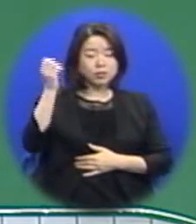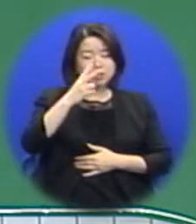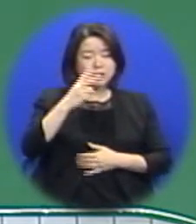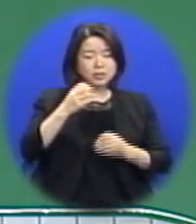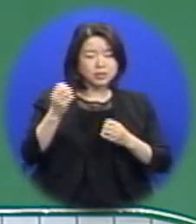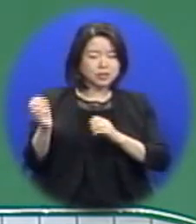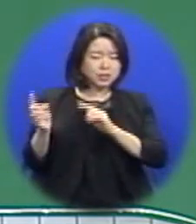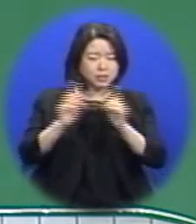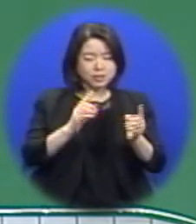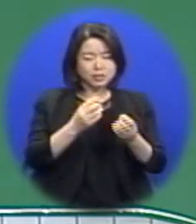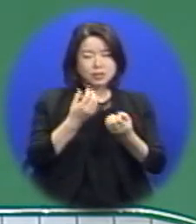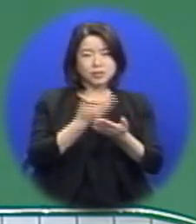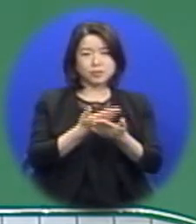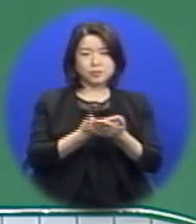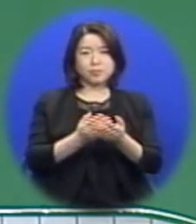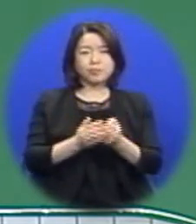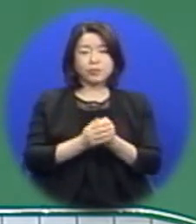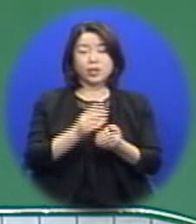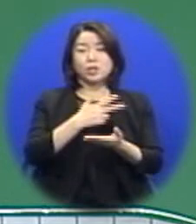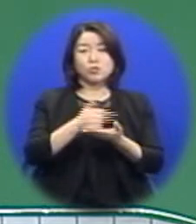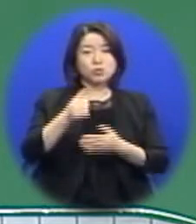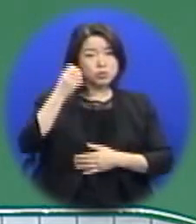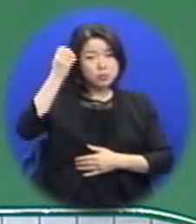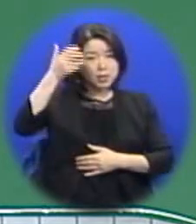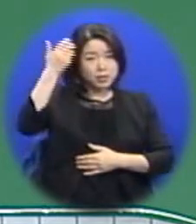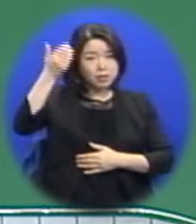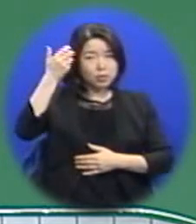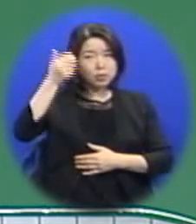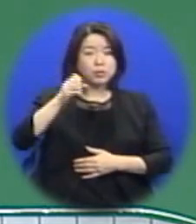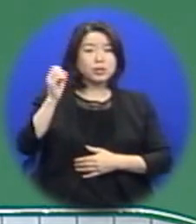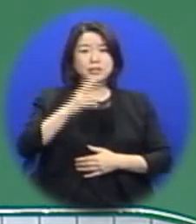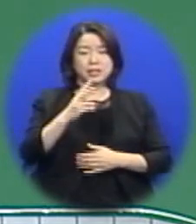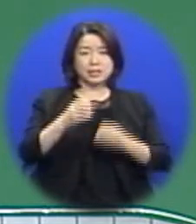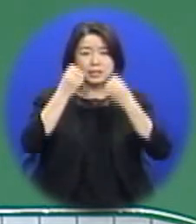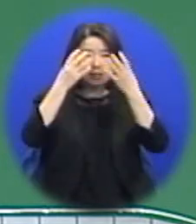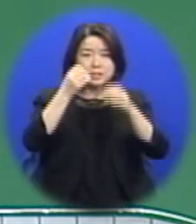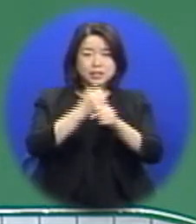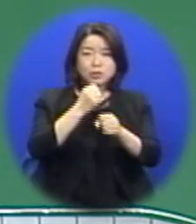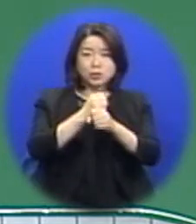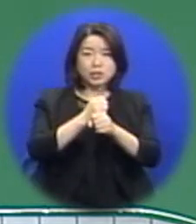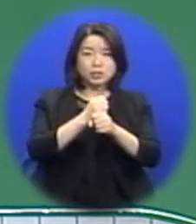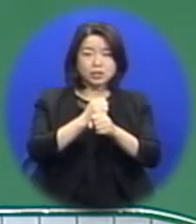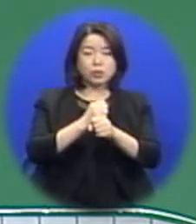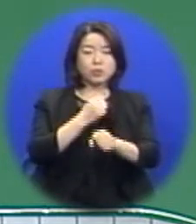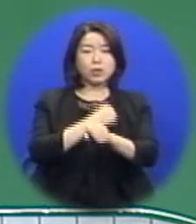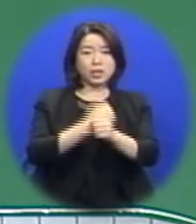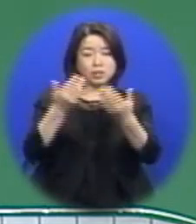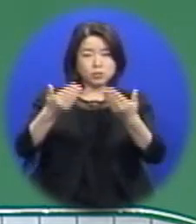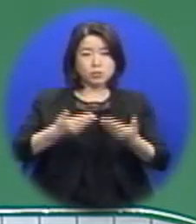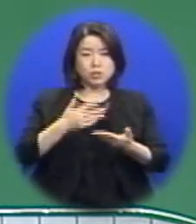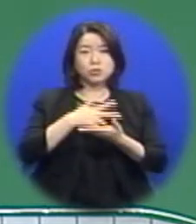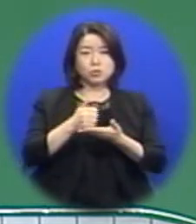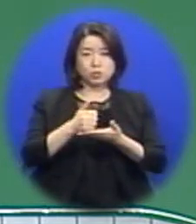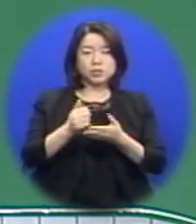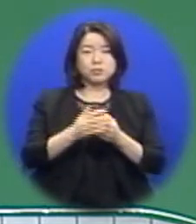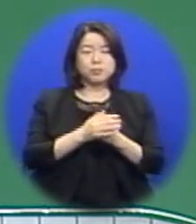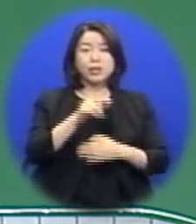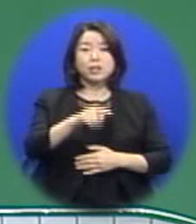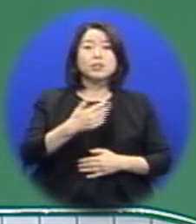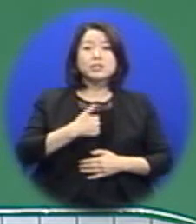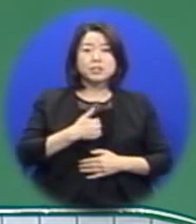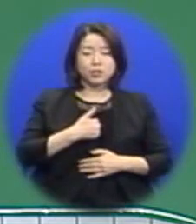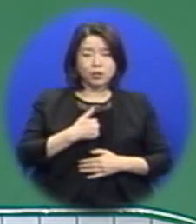주세요. 주의 영으로 다시 창조하신다고 하신 주님, 오늘 이 시간 그것이